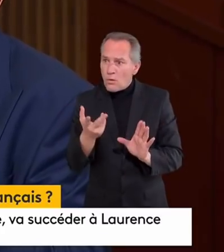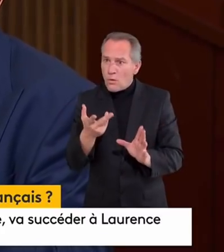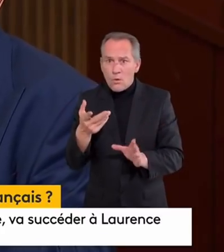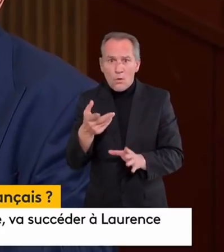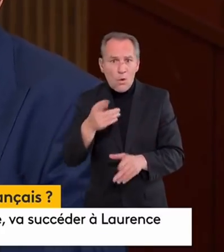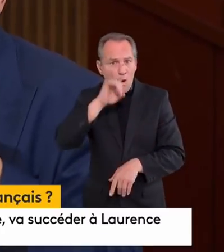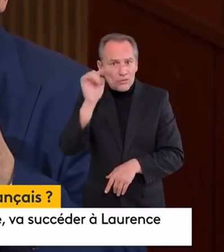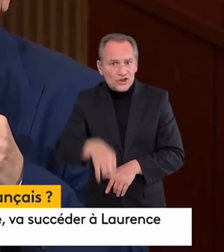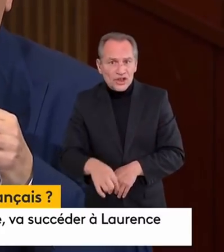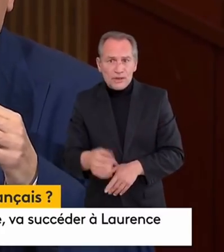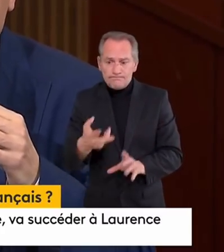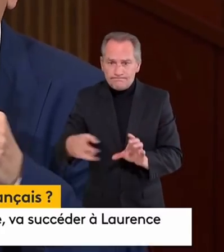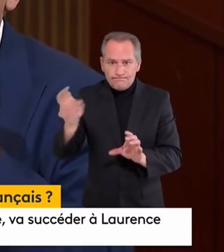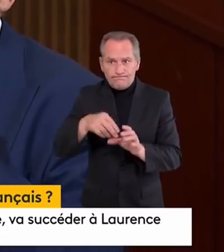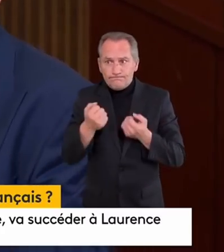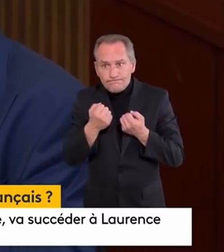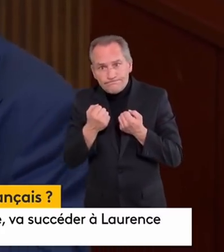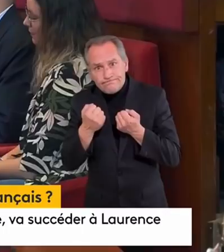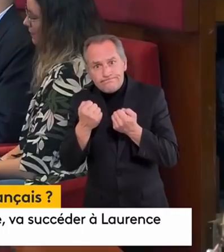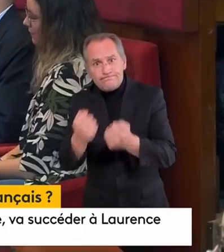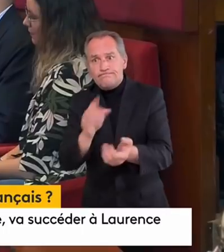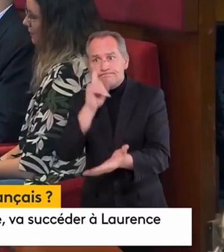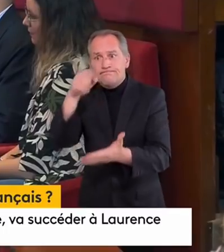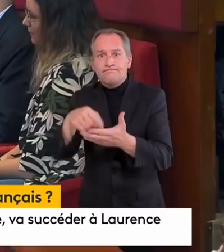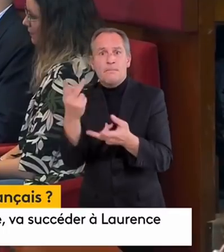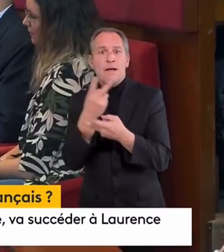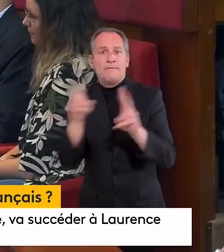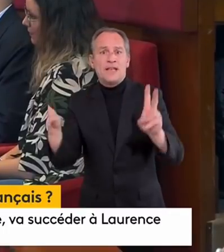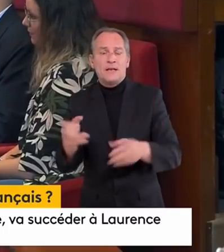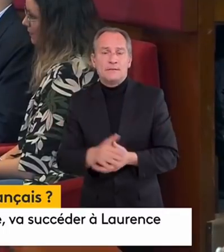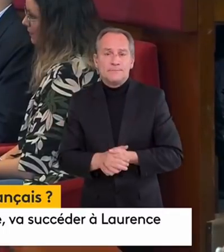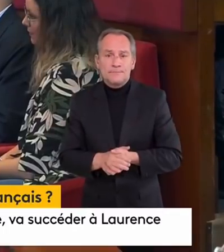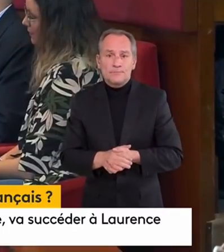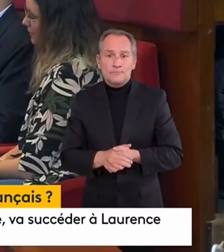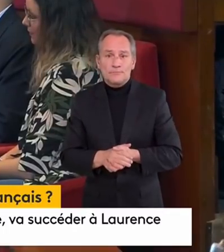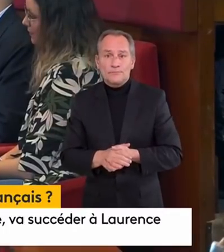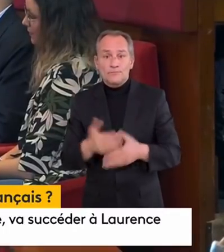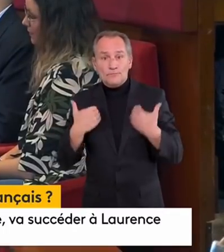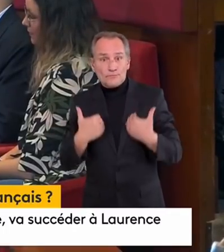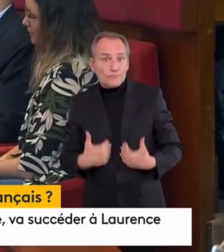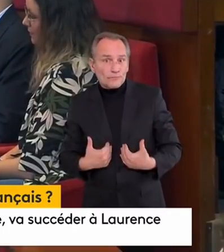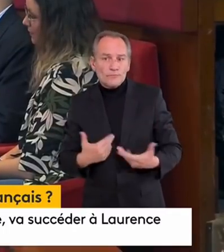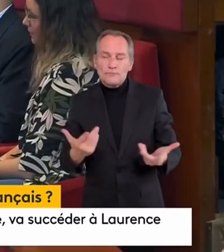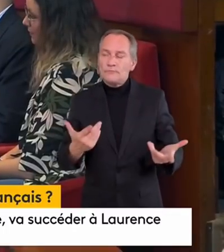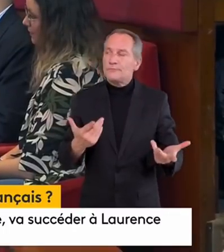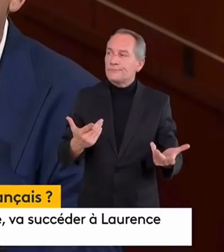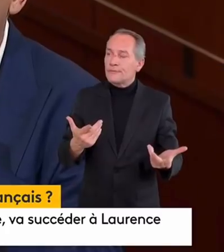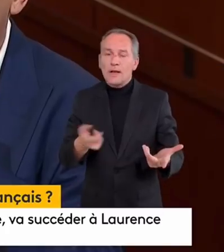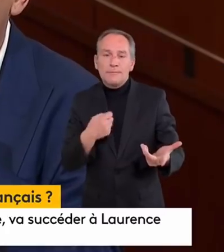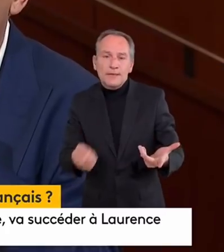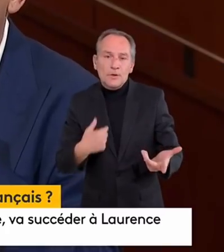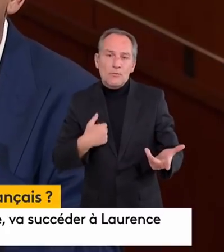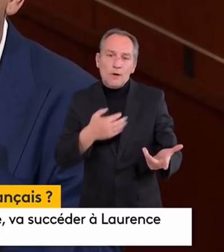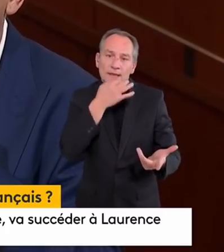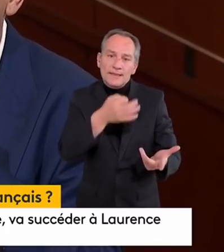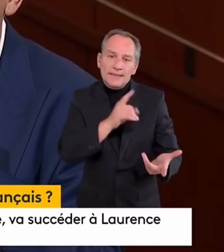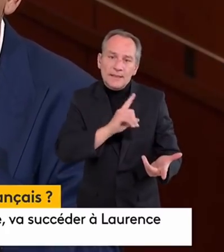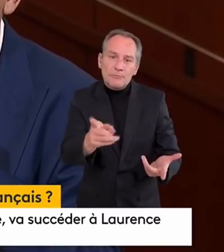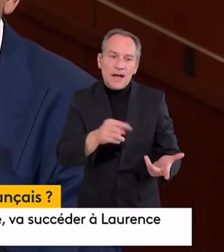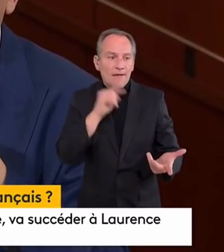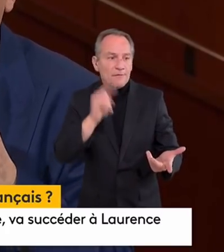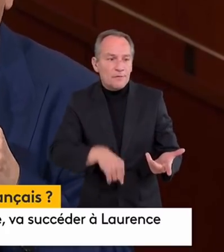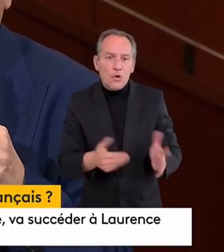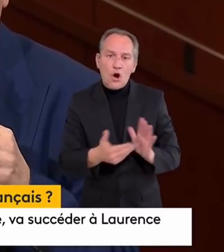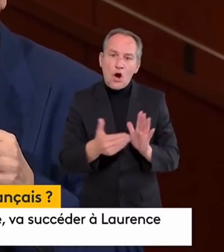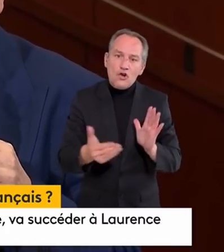villes. Et donc, je ne dis pas en disant ça qu'il faut continuer à utiliser des bonnes vieilles voitures qui roulent au